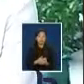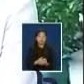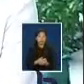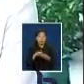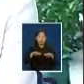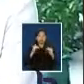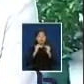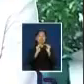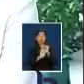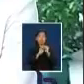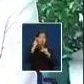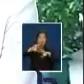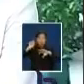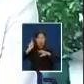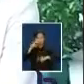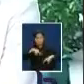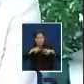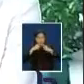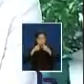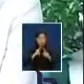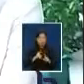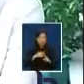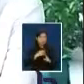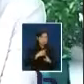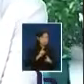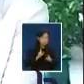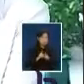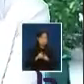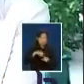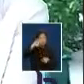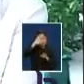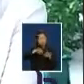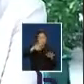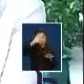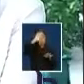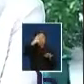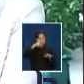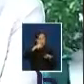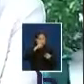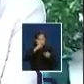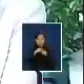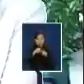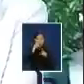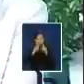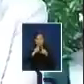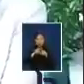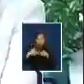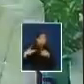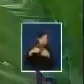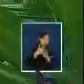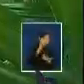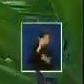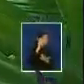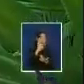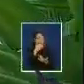จะเกิดขึ้นอยู่แล้วแต่ว่าเราก็ไม่อยากเห็นว่าการเจ็บปวดของเด็กโดยความประมาทนะประมาทจากประมาทของผู้ปกคร